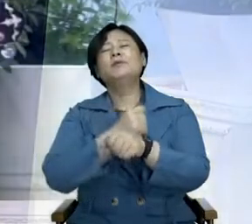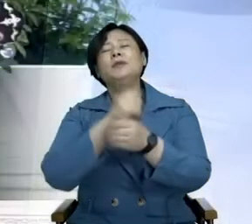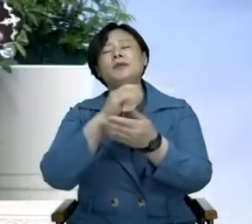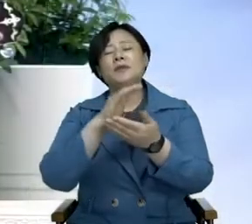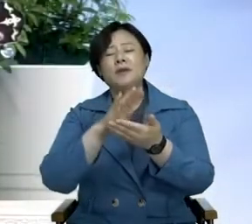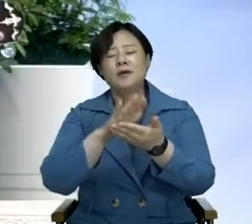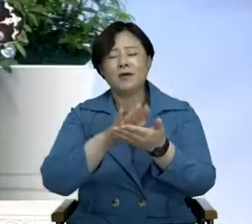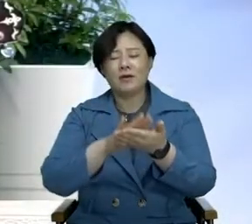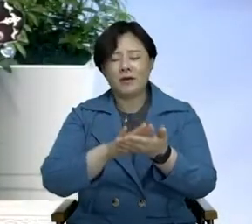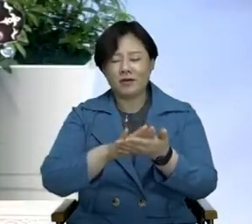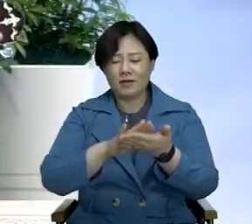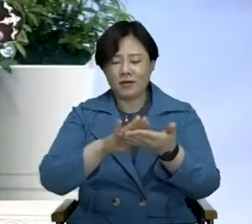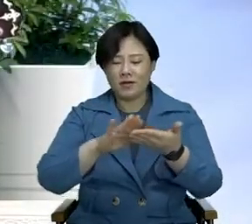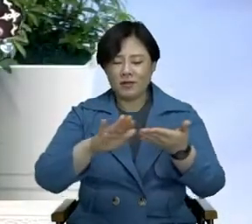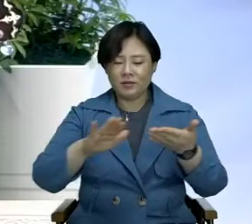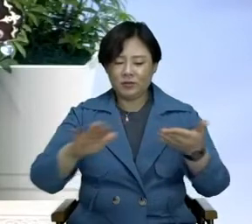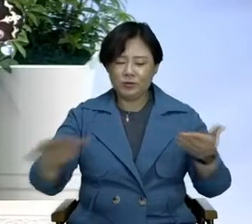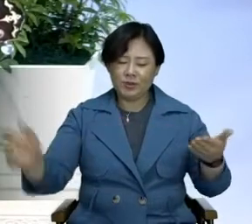선하십니다.